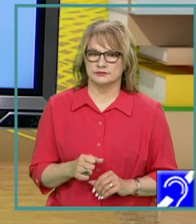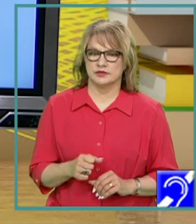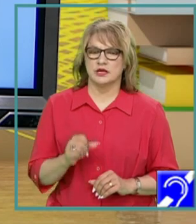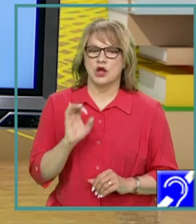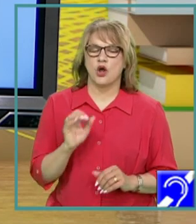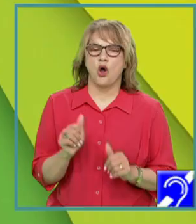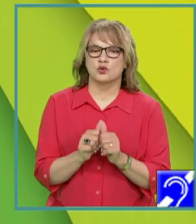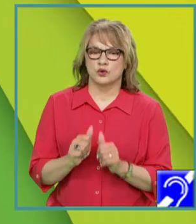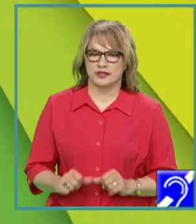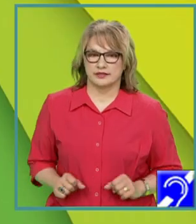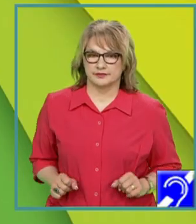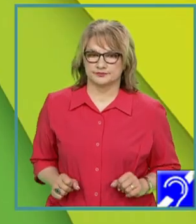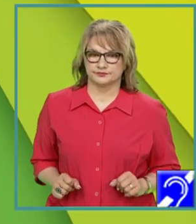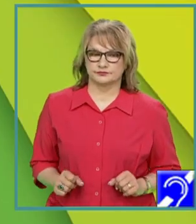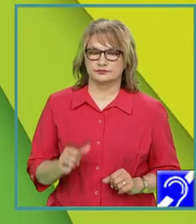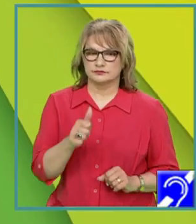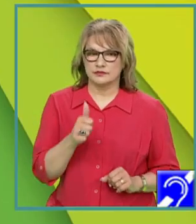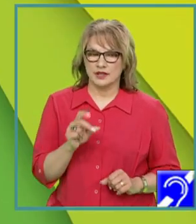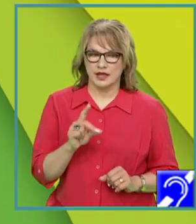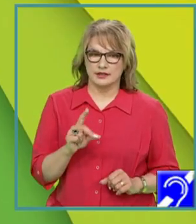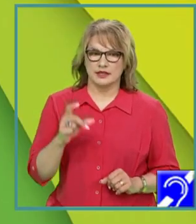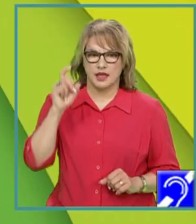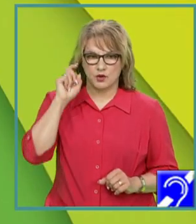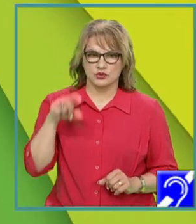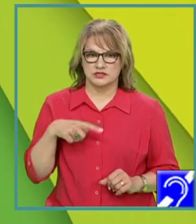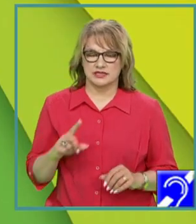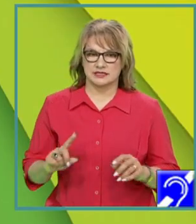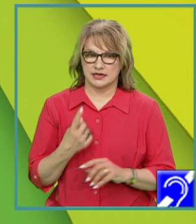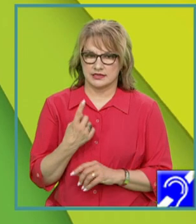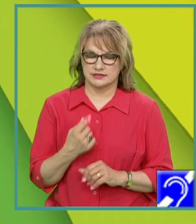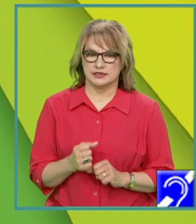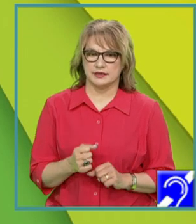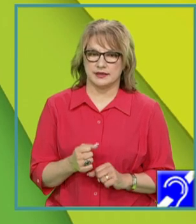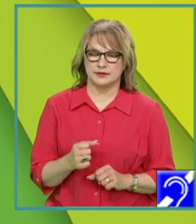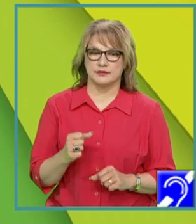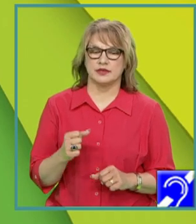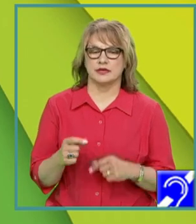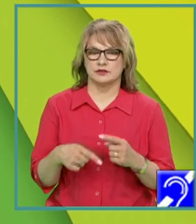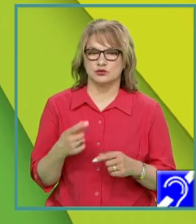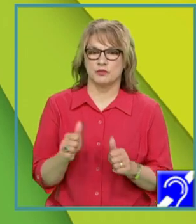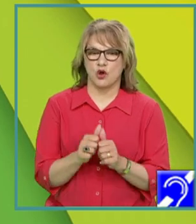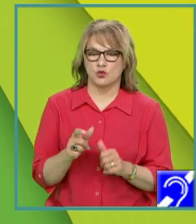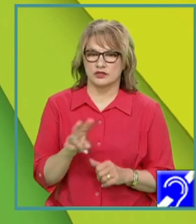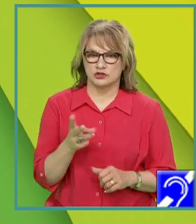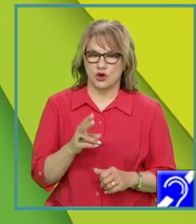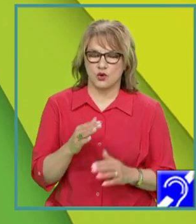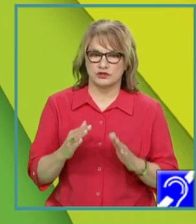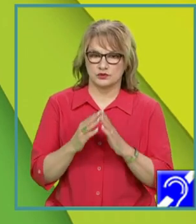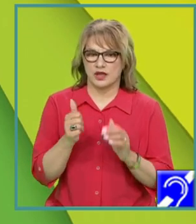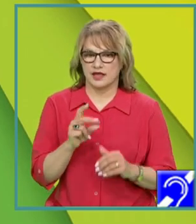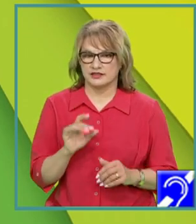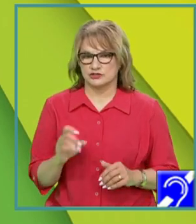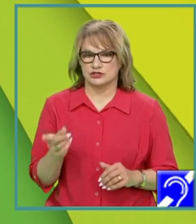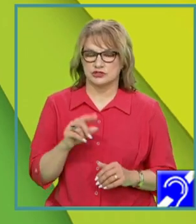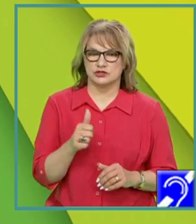congruente pe Adi am considerat o înălțime în urmă congruențe a celor două triunghiuri a d c